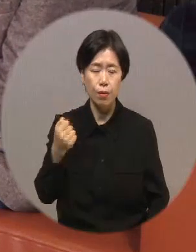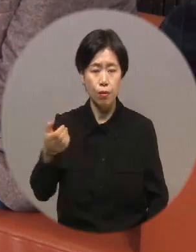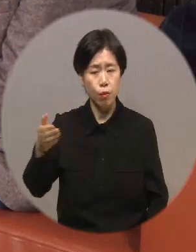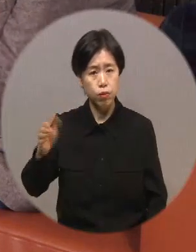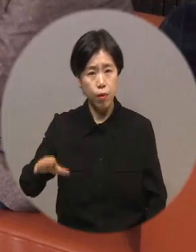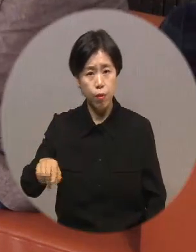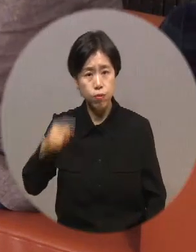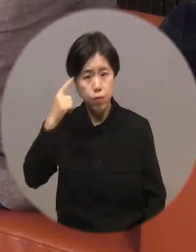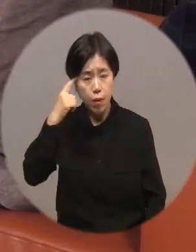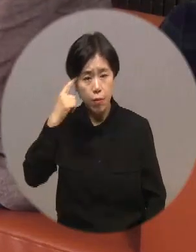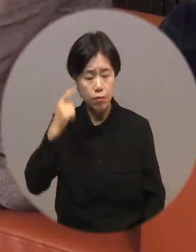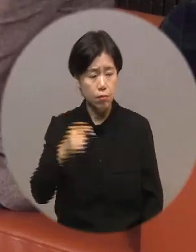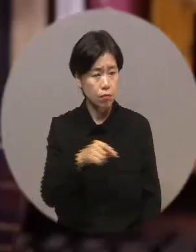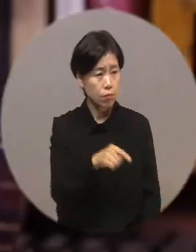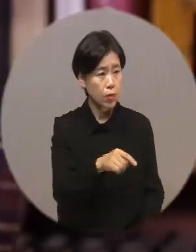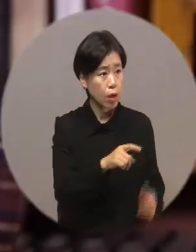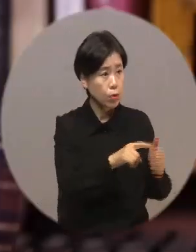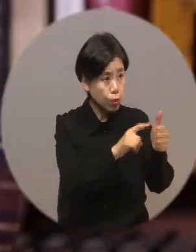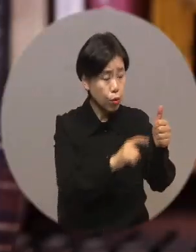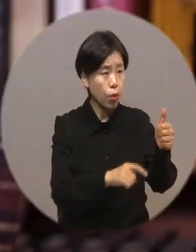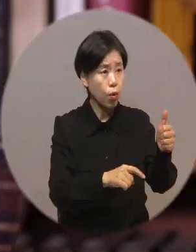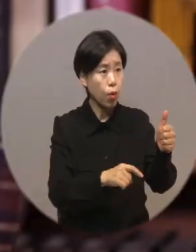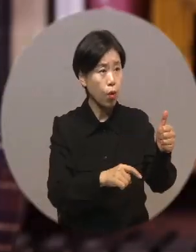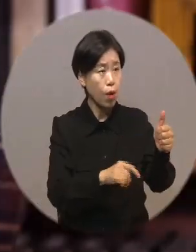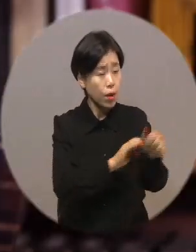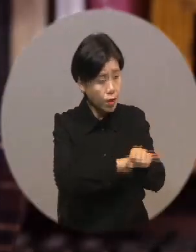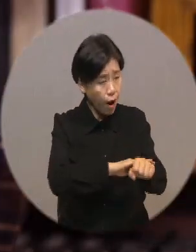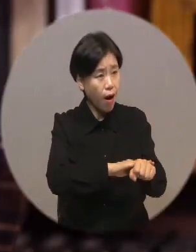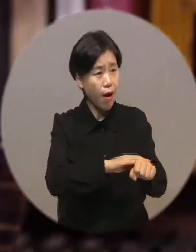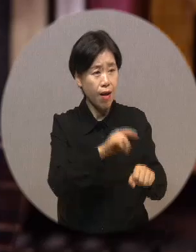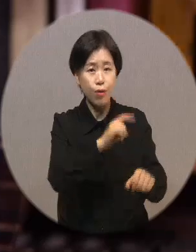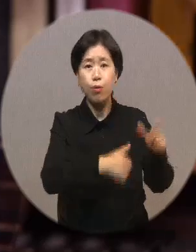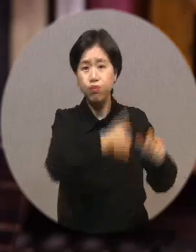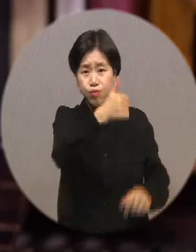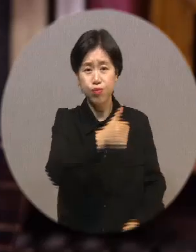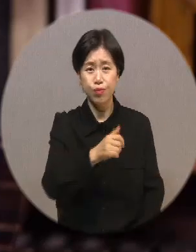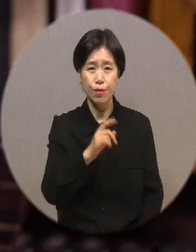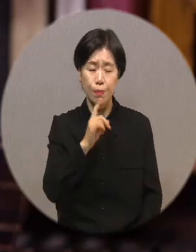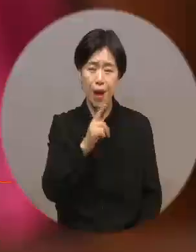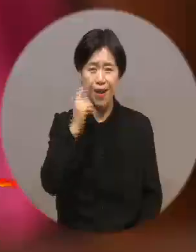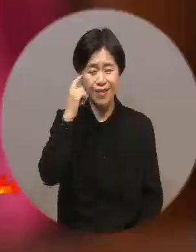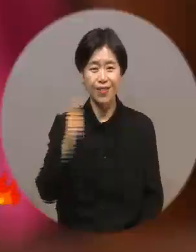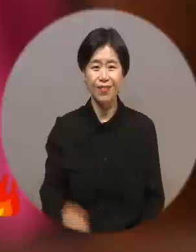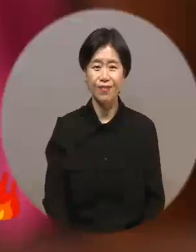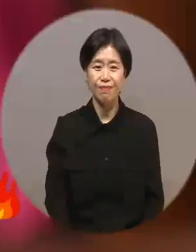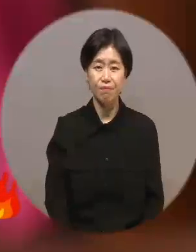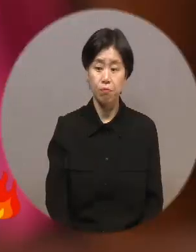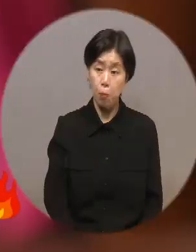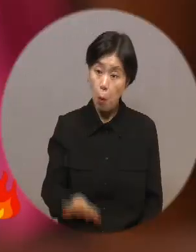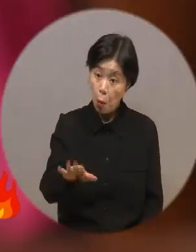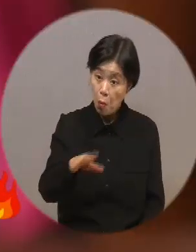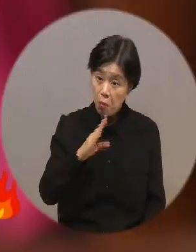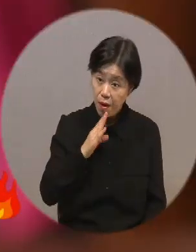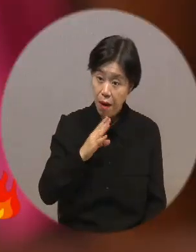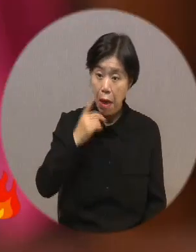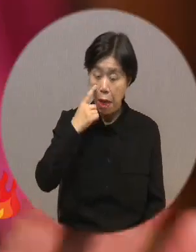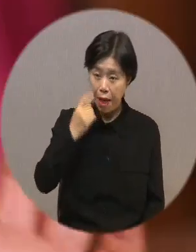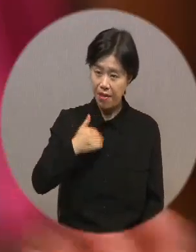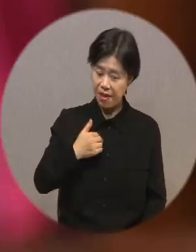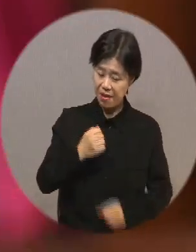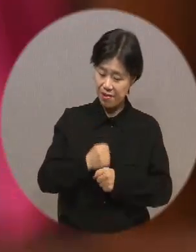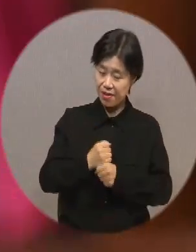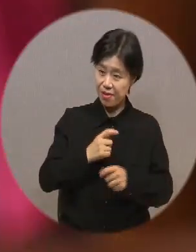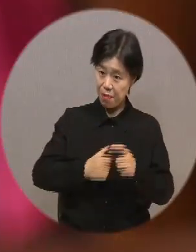여기가 왜 유명한지 모르겠다 이거예요. 저 주문 되나요? 그래서 그거를 한번 했었어요. 그러니까 시범으로 한번 해보자. 반응이 좋았어요? 그래서 이